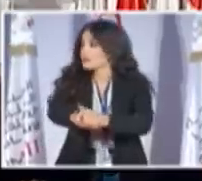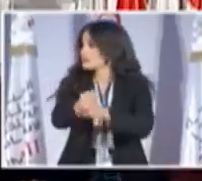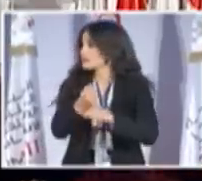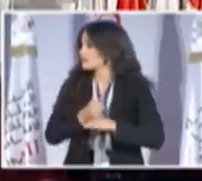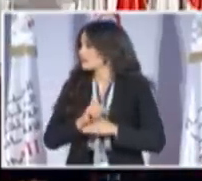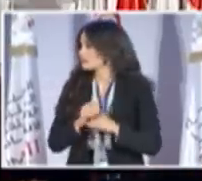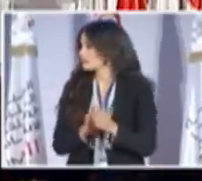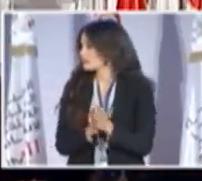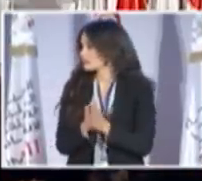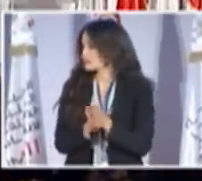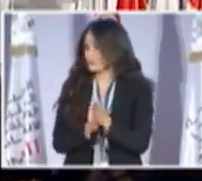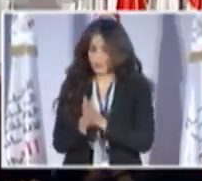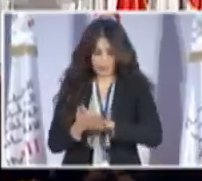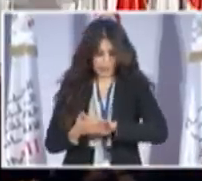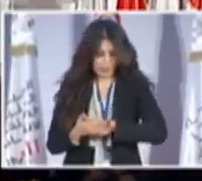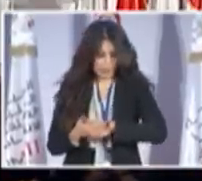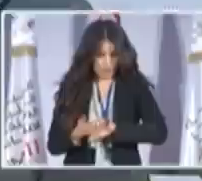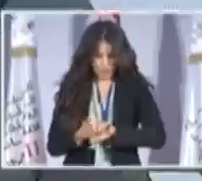ام